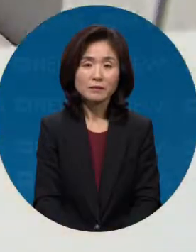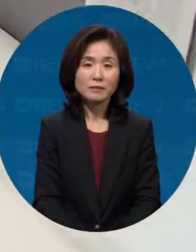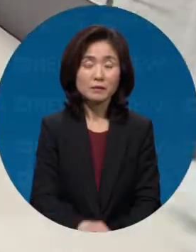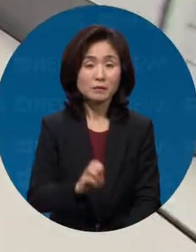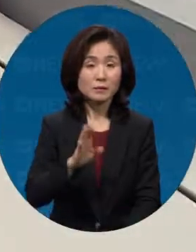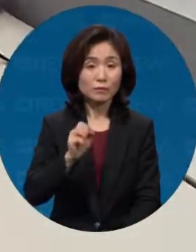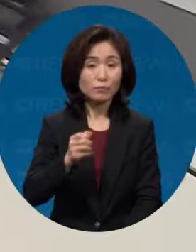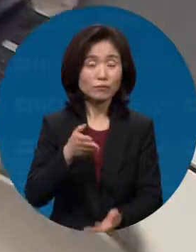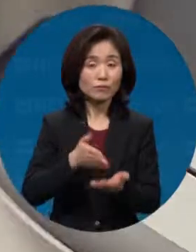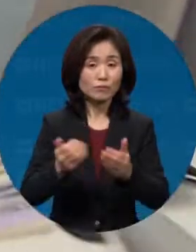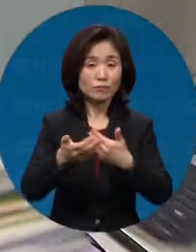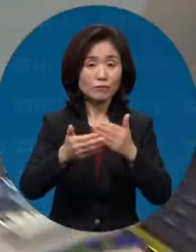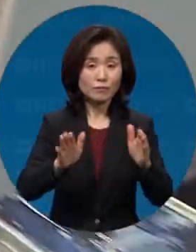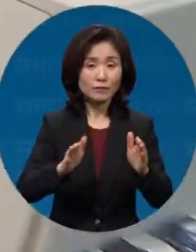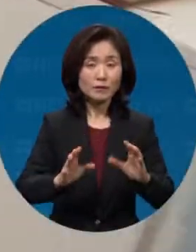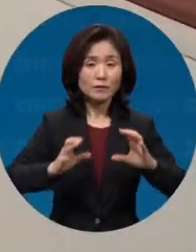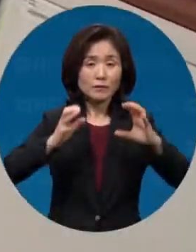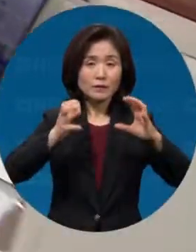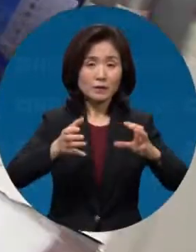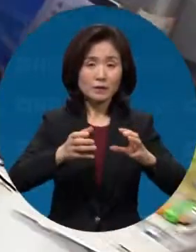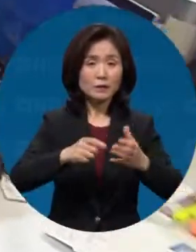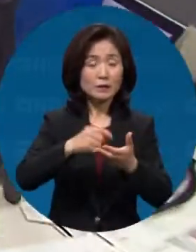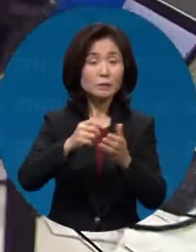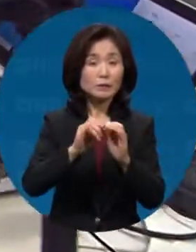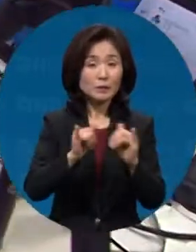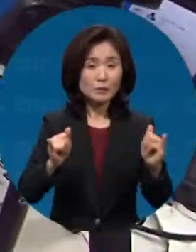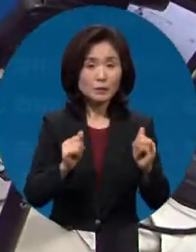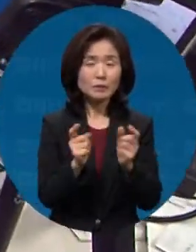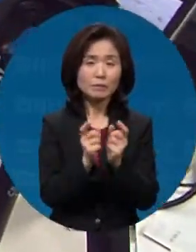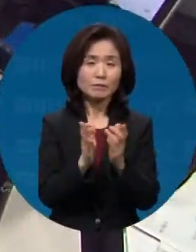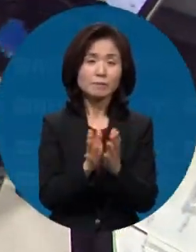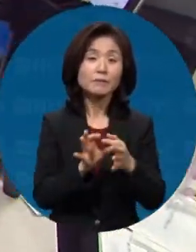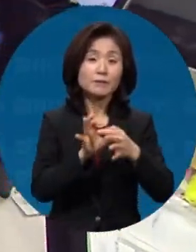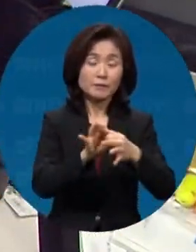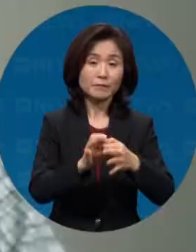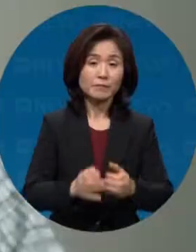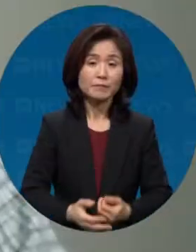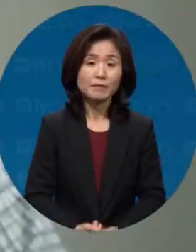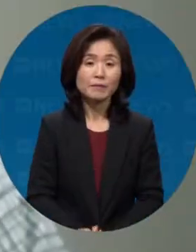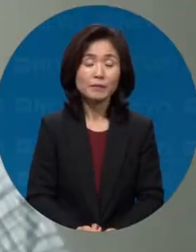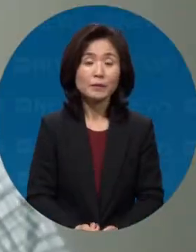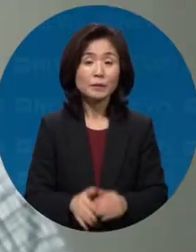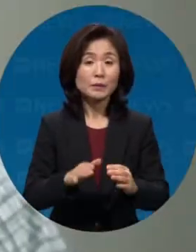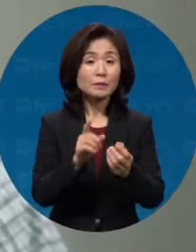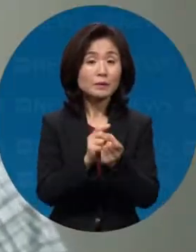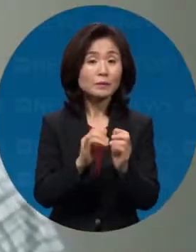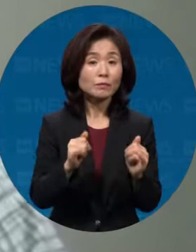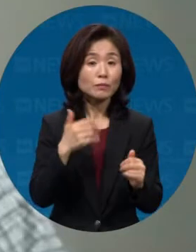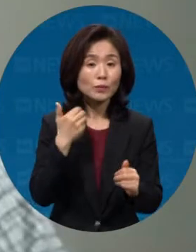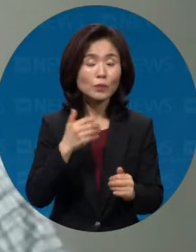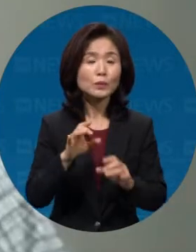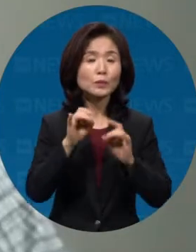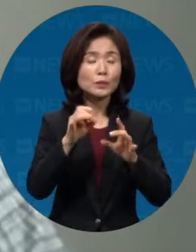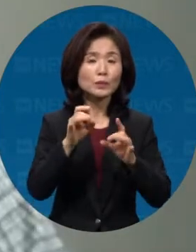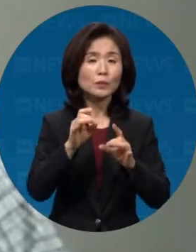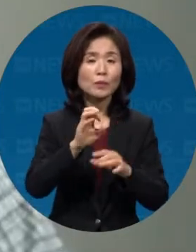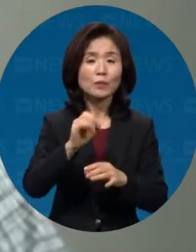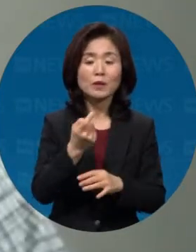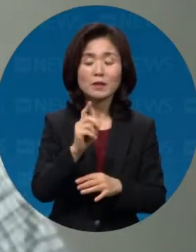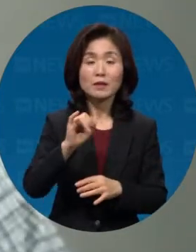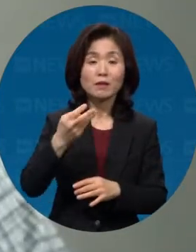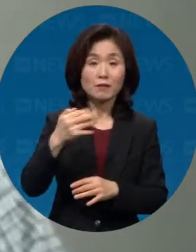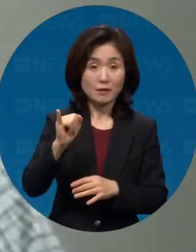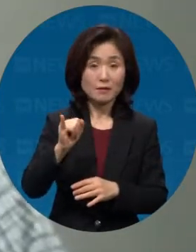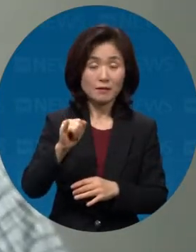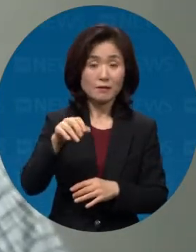EBS 뉴스룸에서 전 세계의 글로벌 리포터를 바로 연결합니다. 오늘 만나볼 사람은 호주 와이너리에서